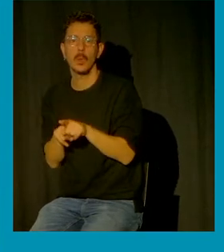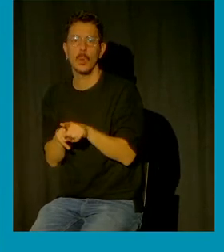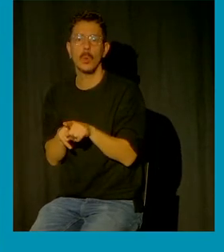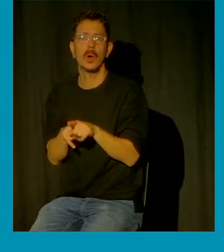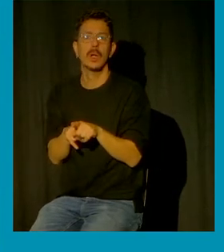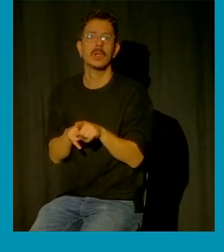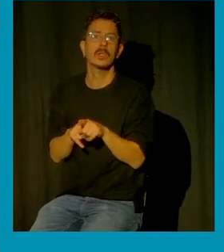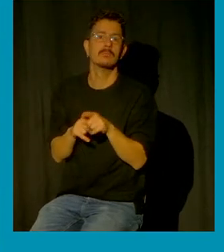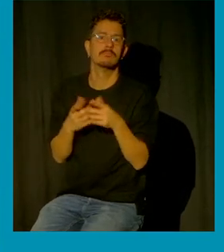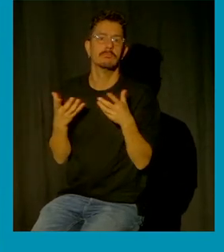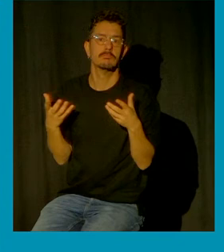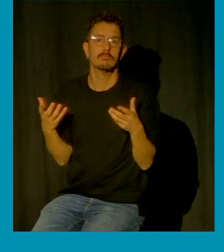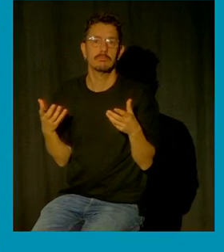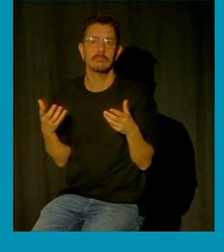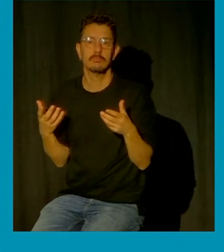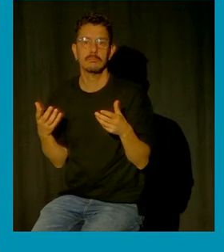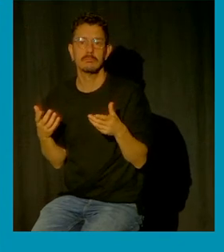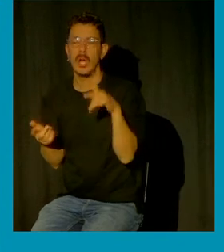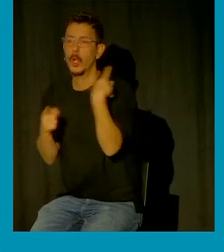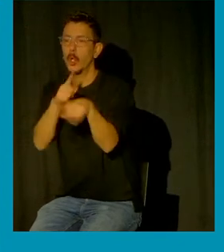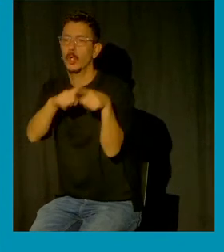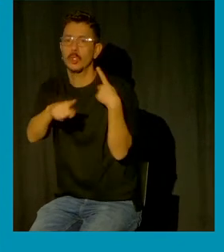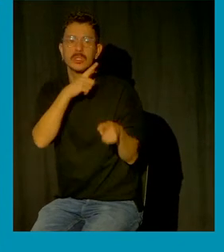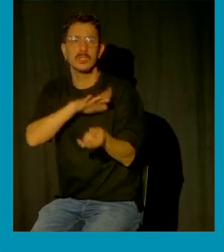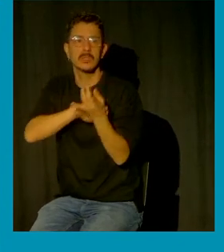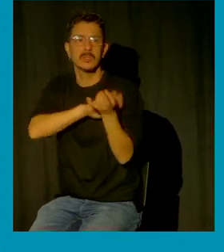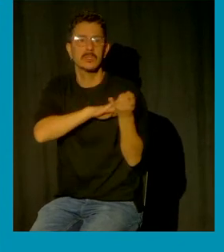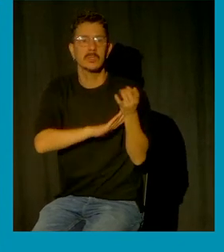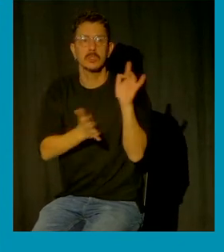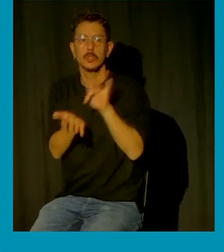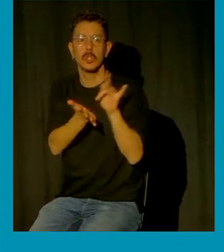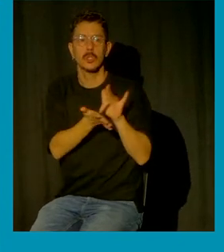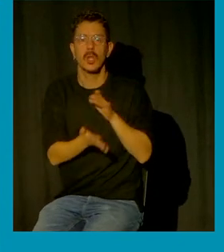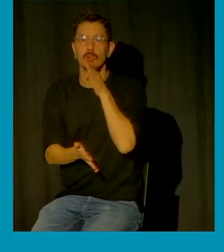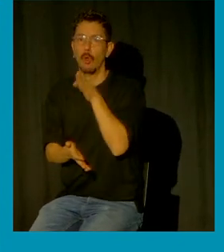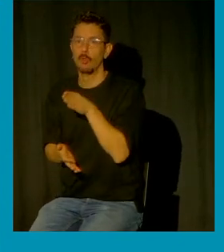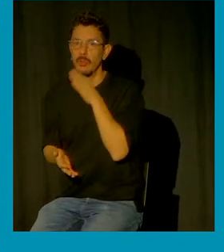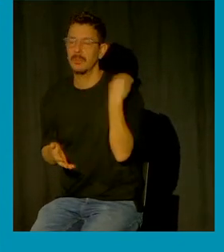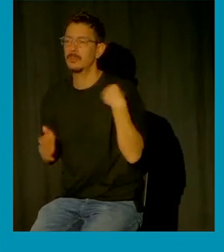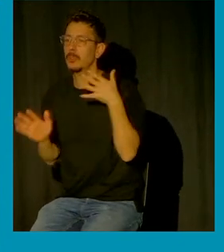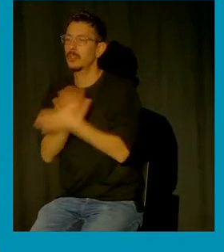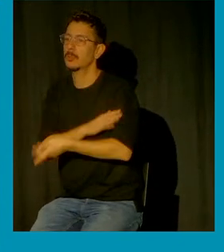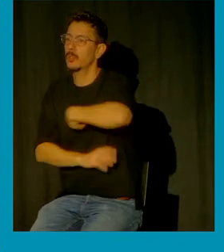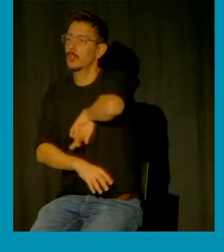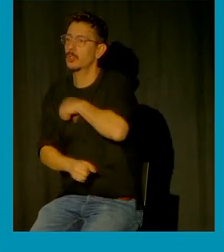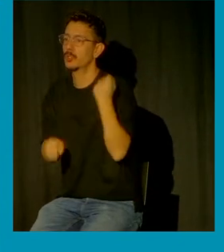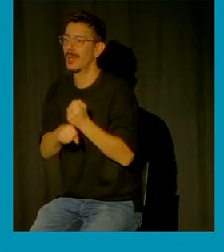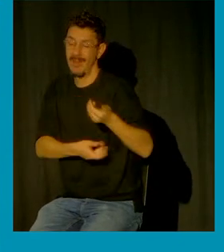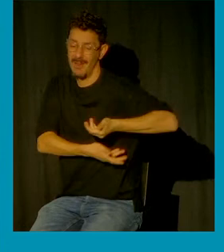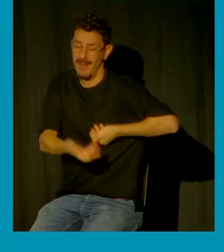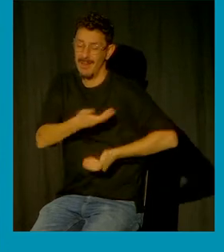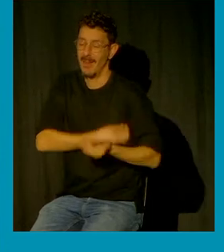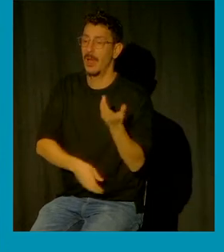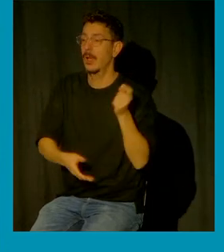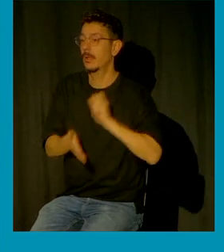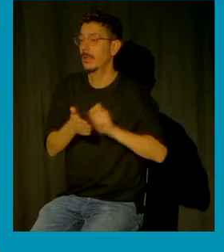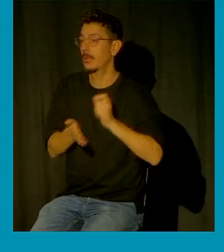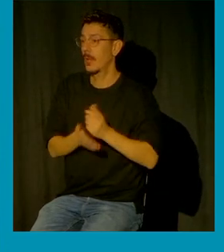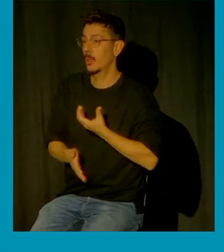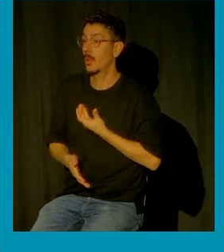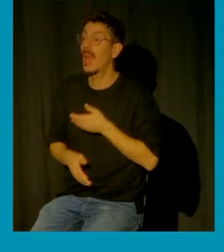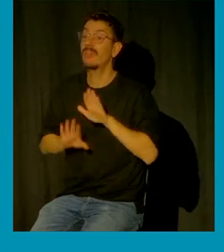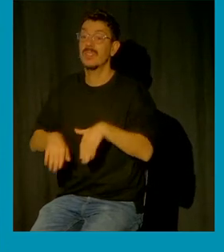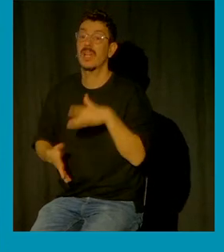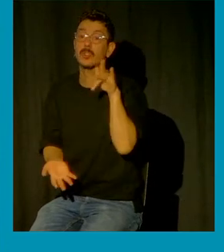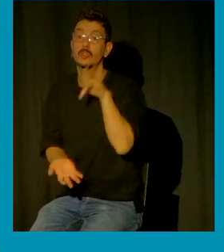doncs a això on passen les coses no? que és i per això treballem conjuntament amb les administracions locals perquè on passen les coses al final és al carrer